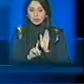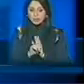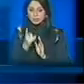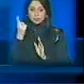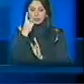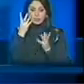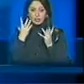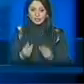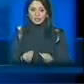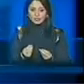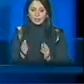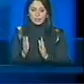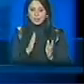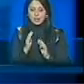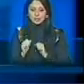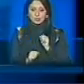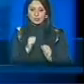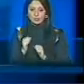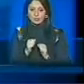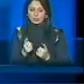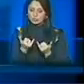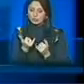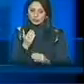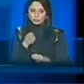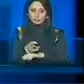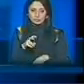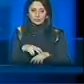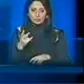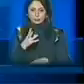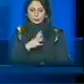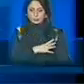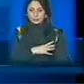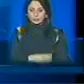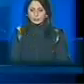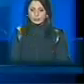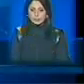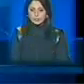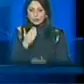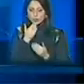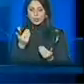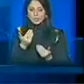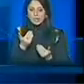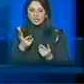დღეს მაქსიმალურად ვეცადოთ, რომ მივმართოთ სამედიცინო დაწესებულებას.